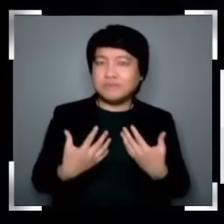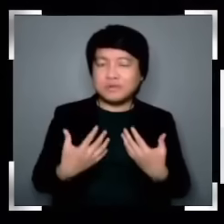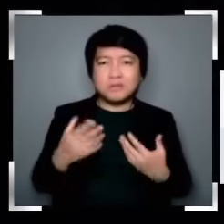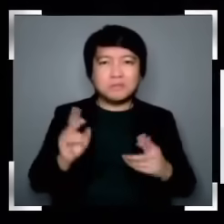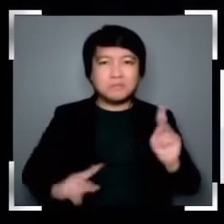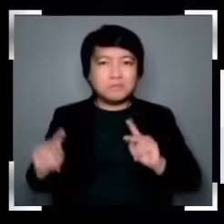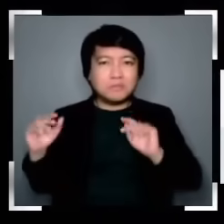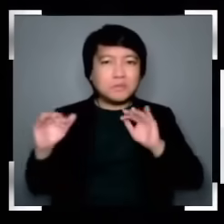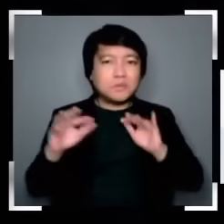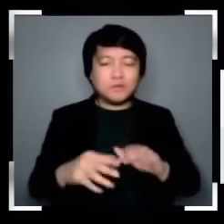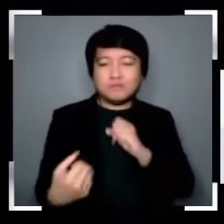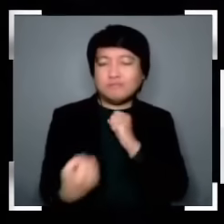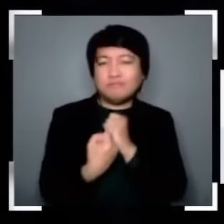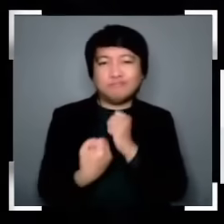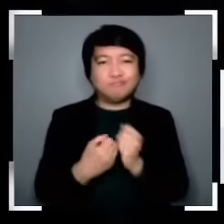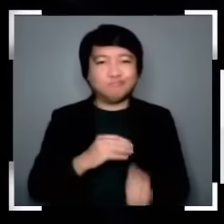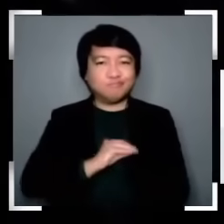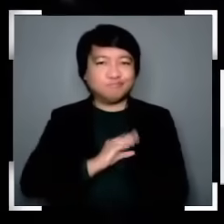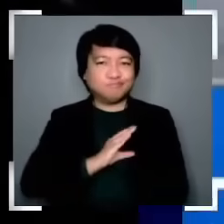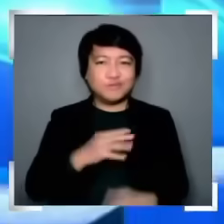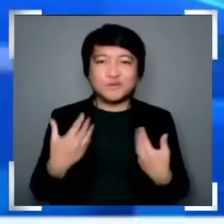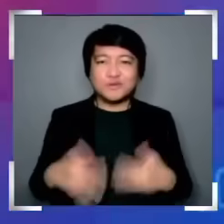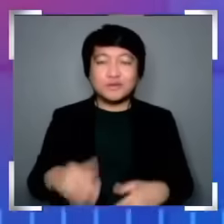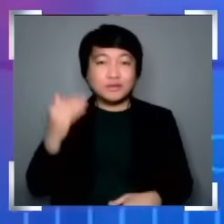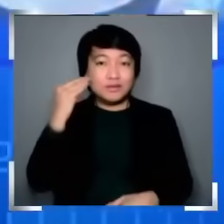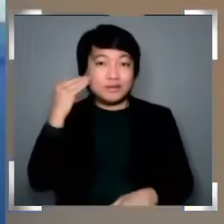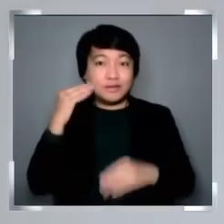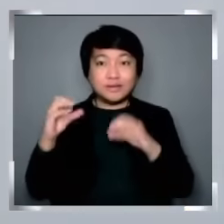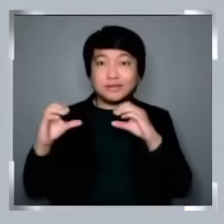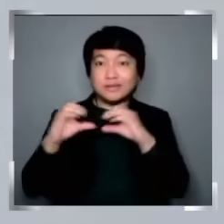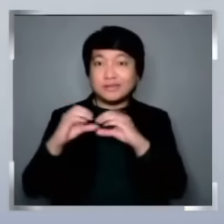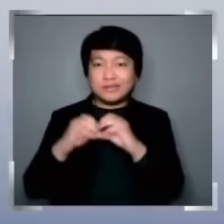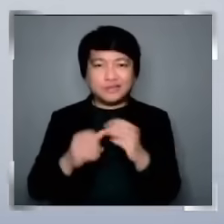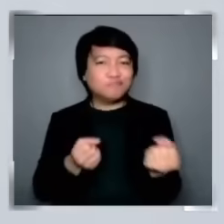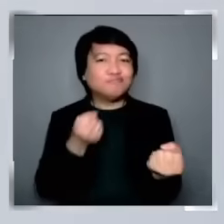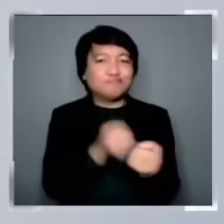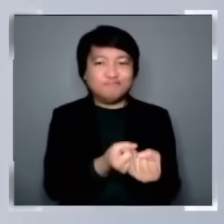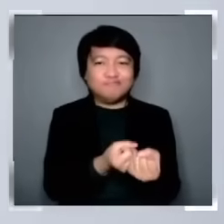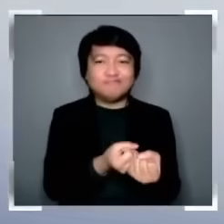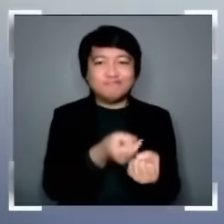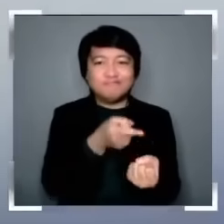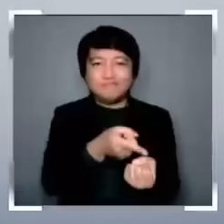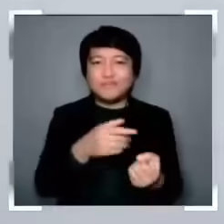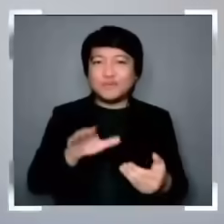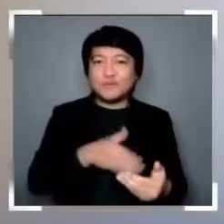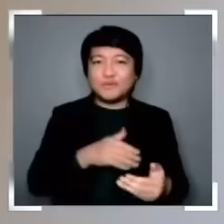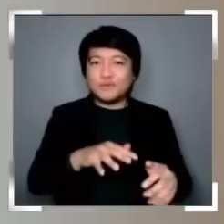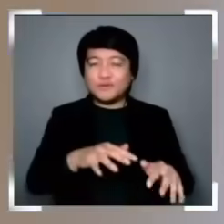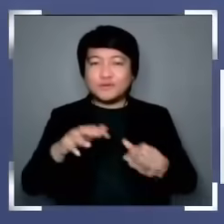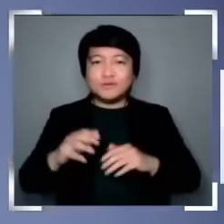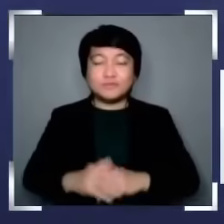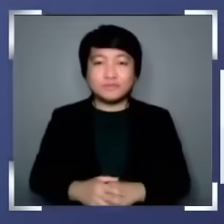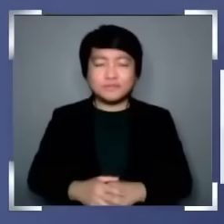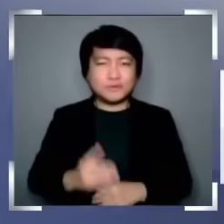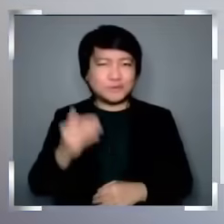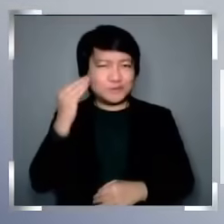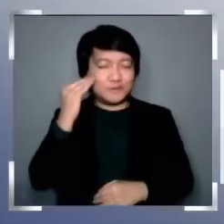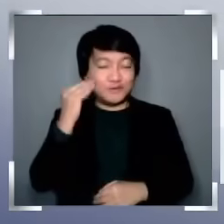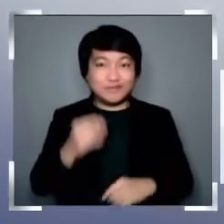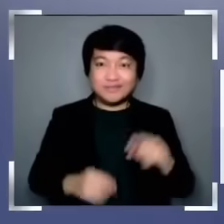ang exclusive media sponsor ng concert. From Prof. Jack